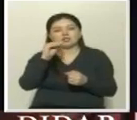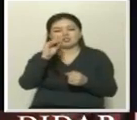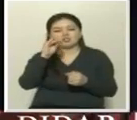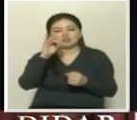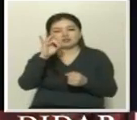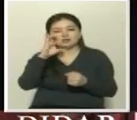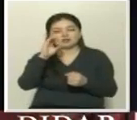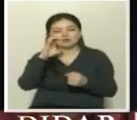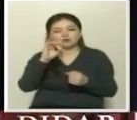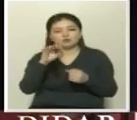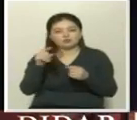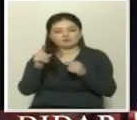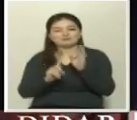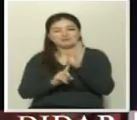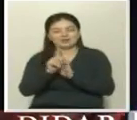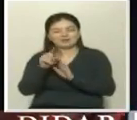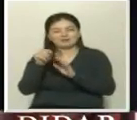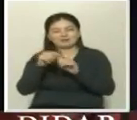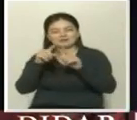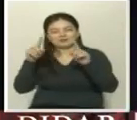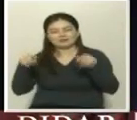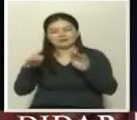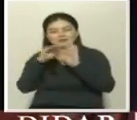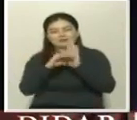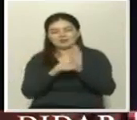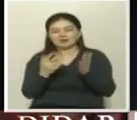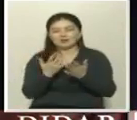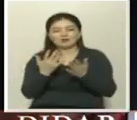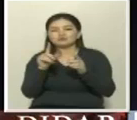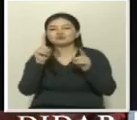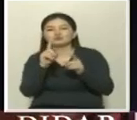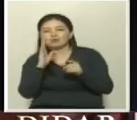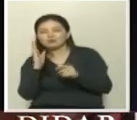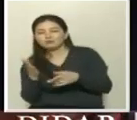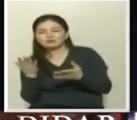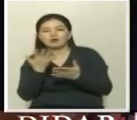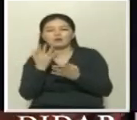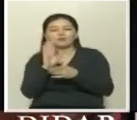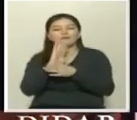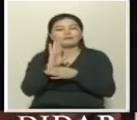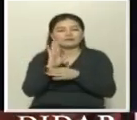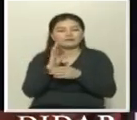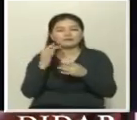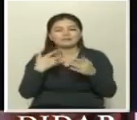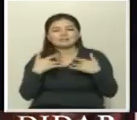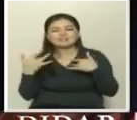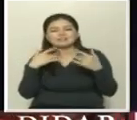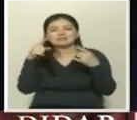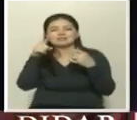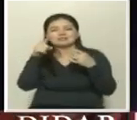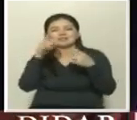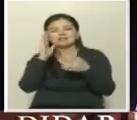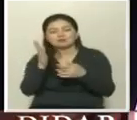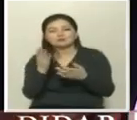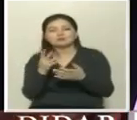сегодняшней Мы работаем плечо в плечо вместе как человек Она очень хороший добрый